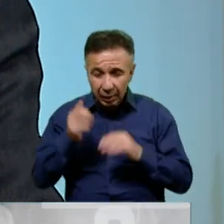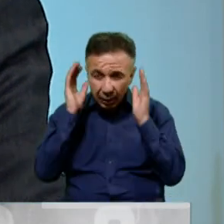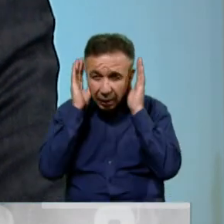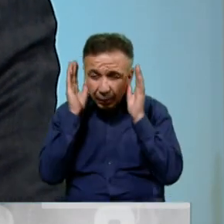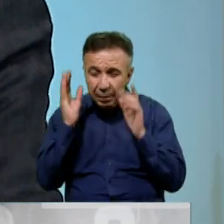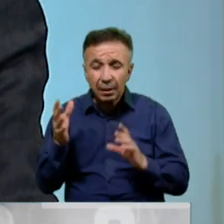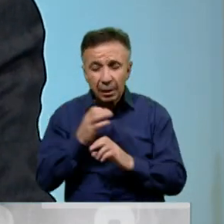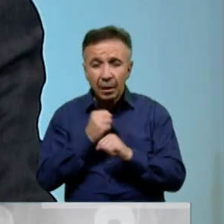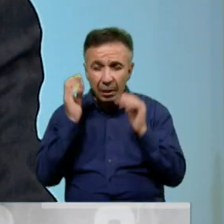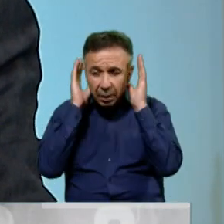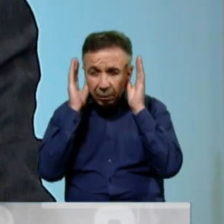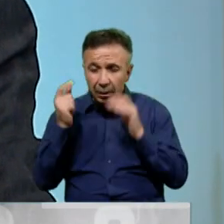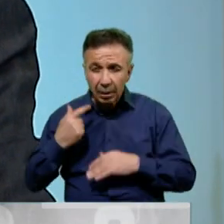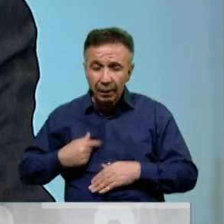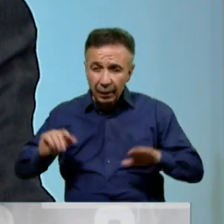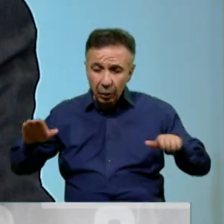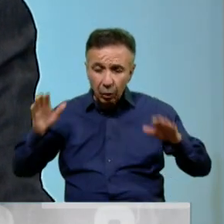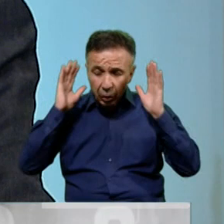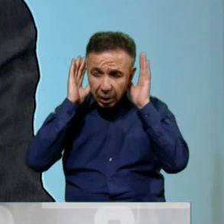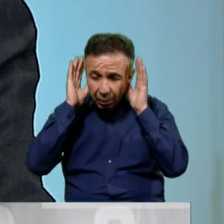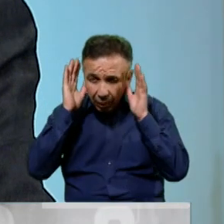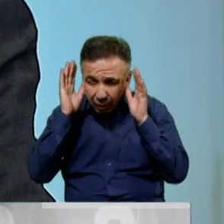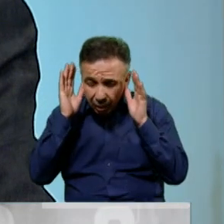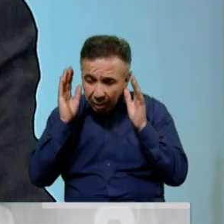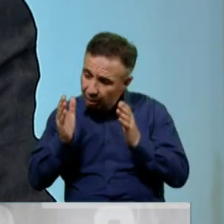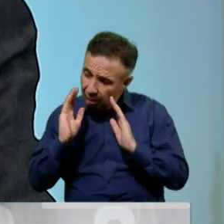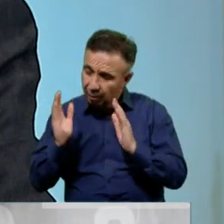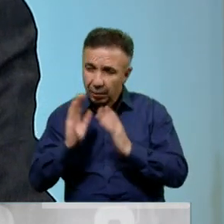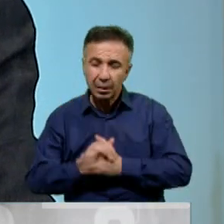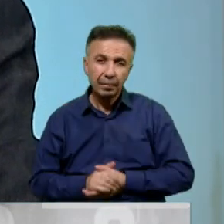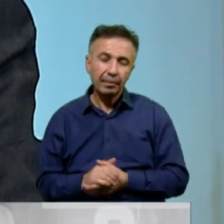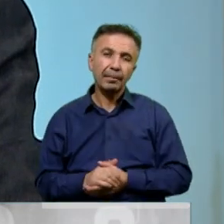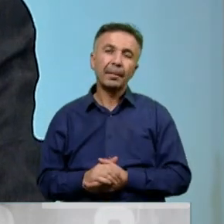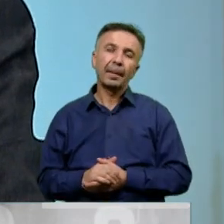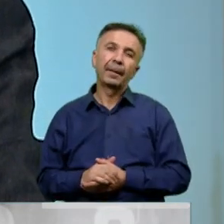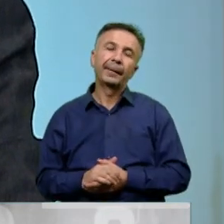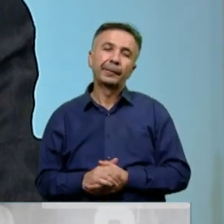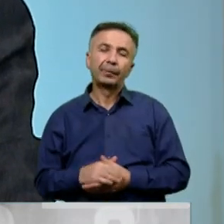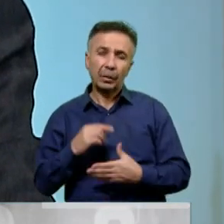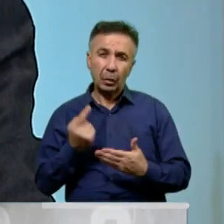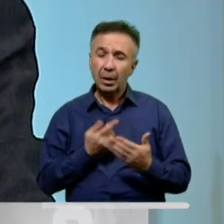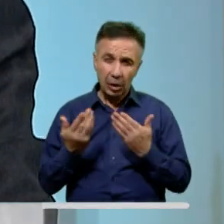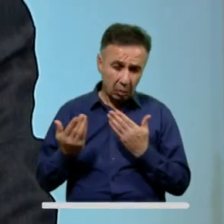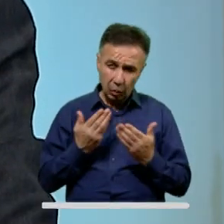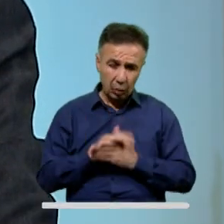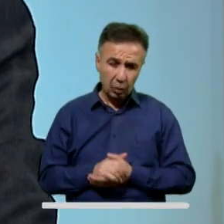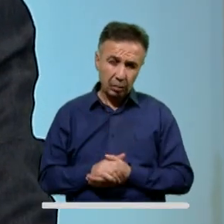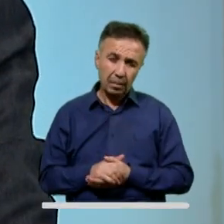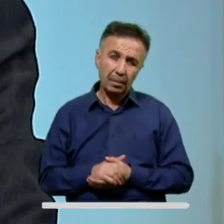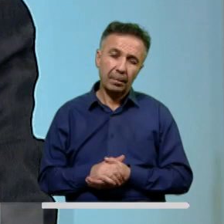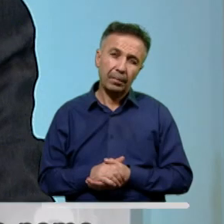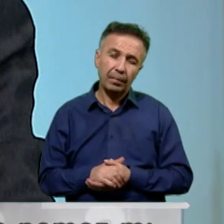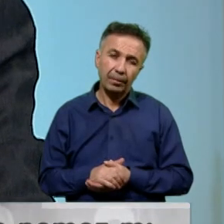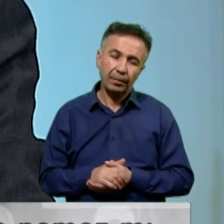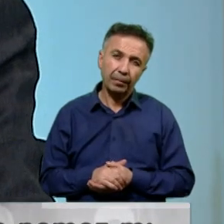neyse nafile olarak namazlar kılabilir. Diğer Kur'an-ı Kerim mesela